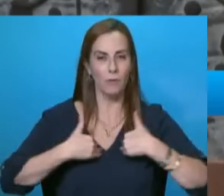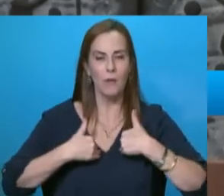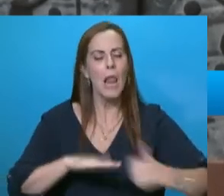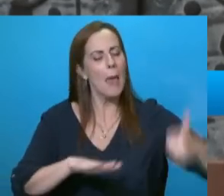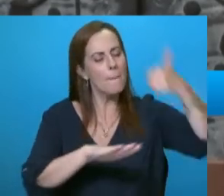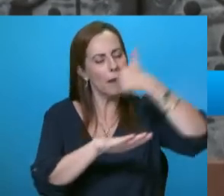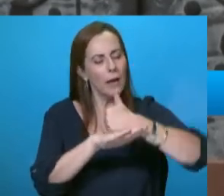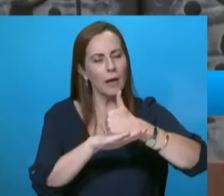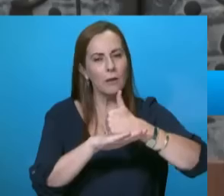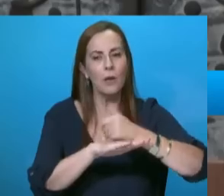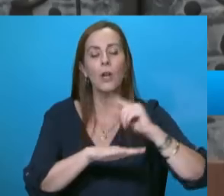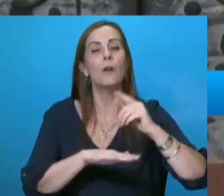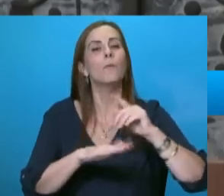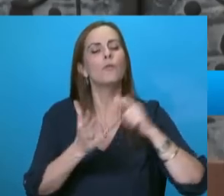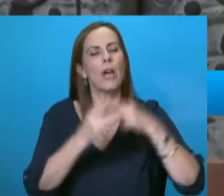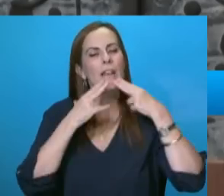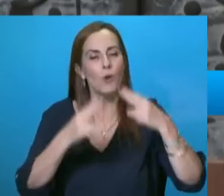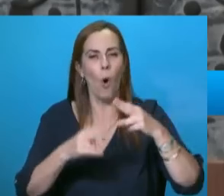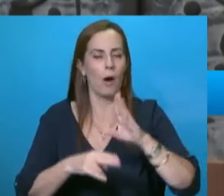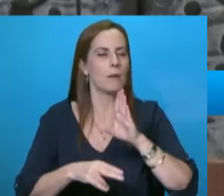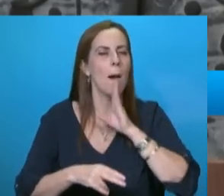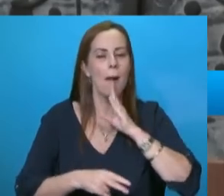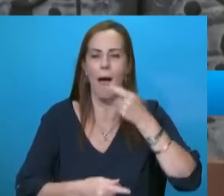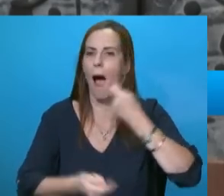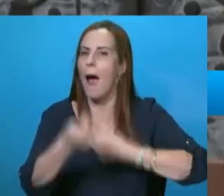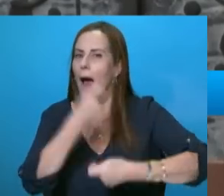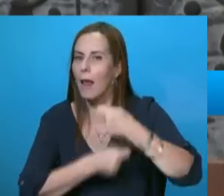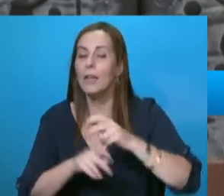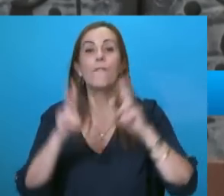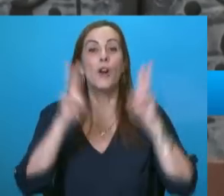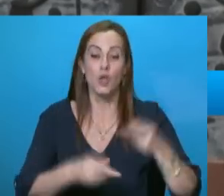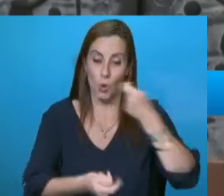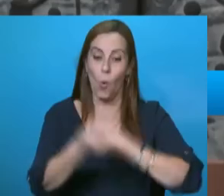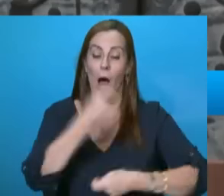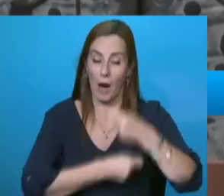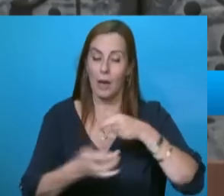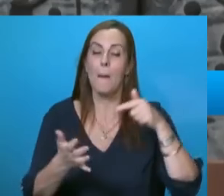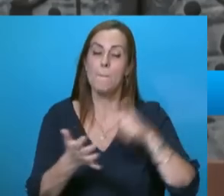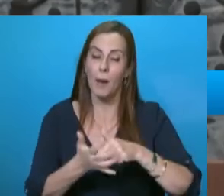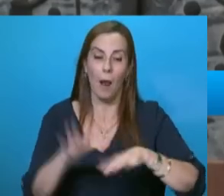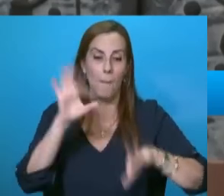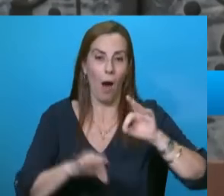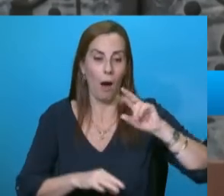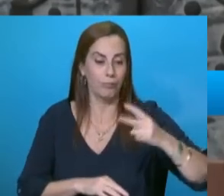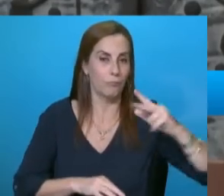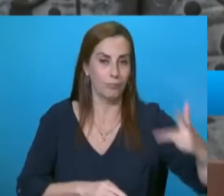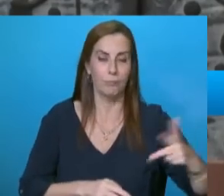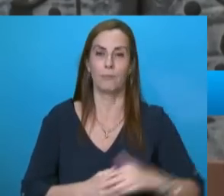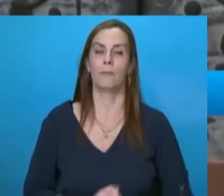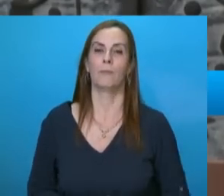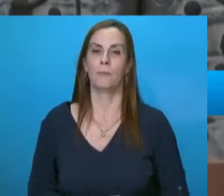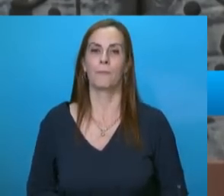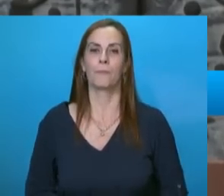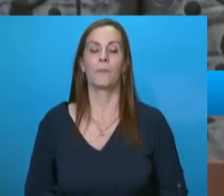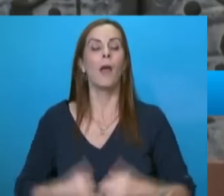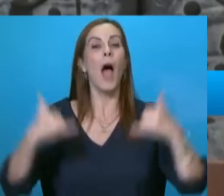אשר תוציא את המשק מהשיתוק ההרסני אליו נכנסנו בעקבות מערכות בחירות בשנה זו.